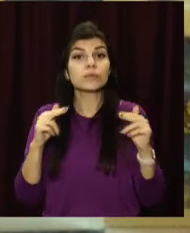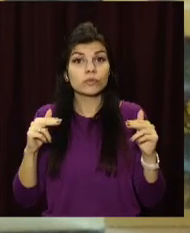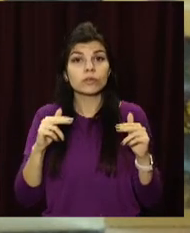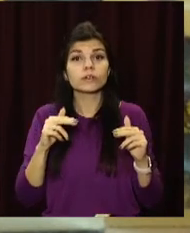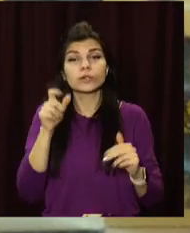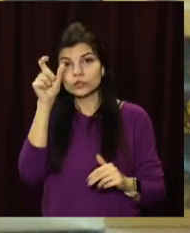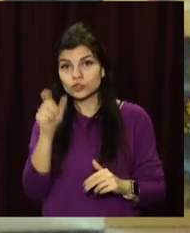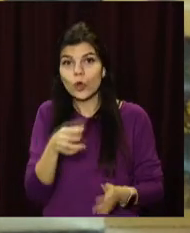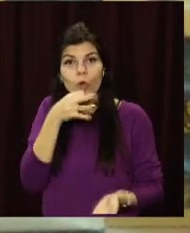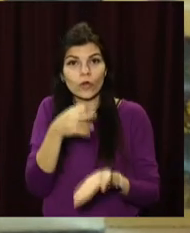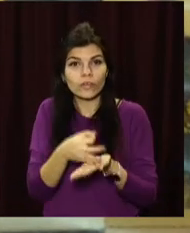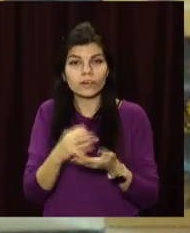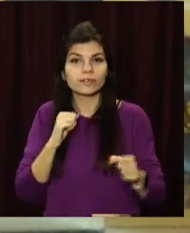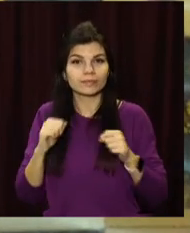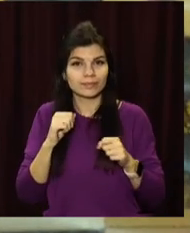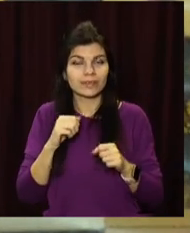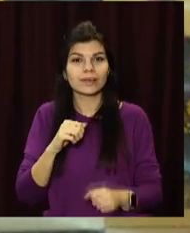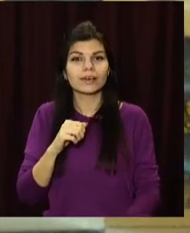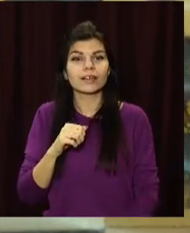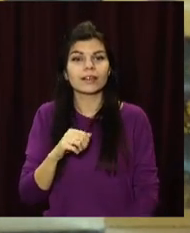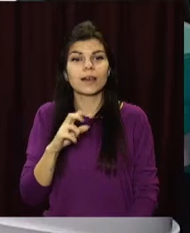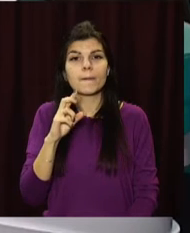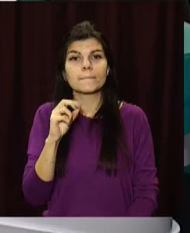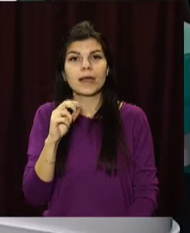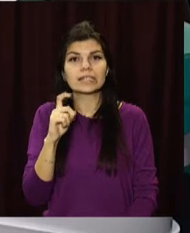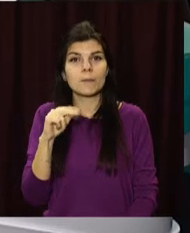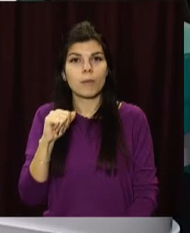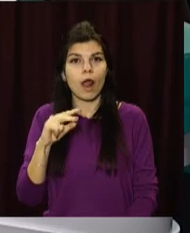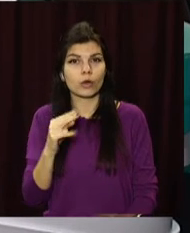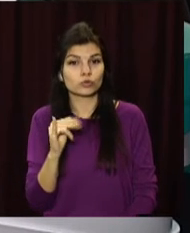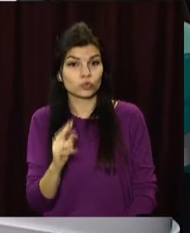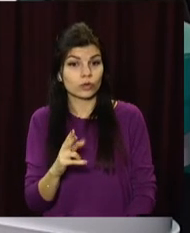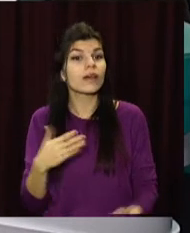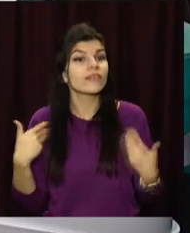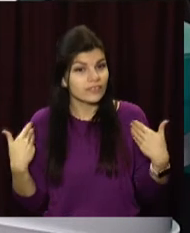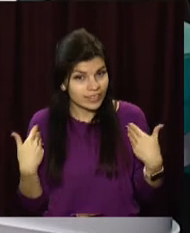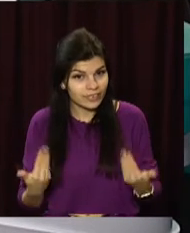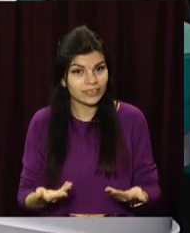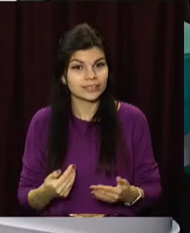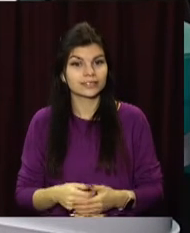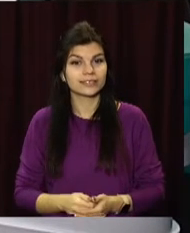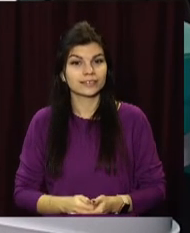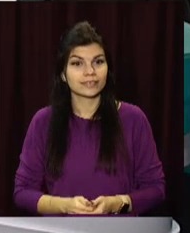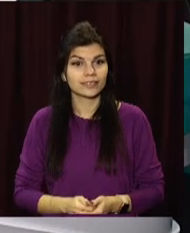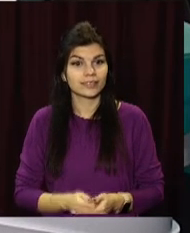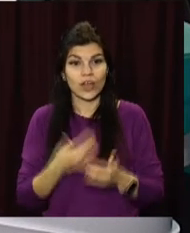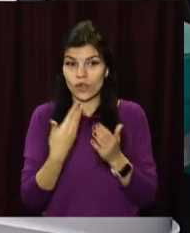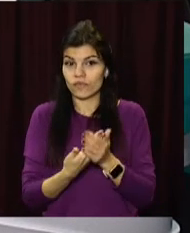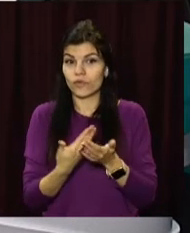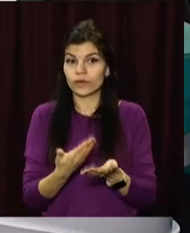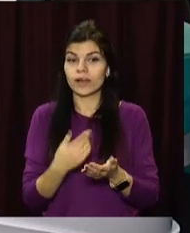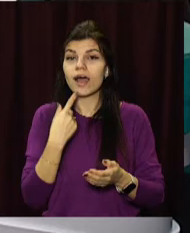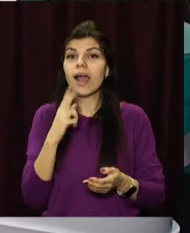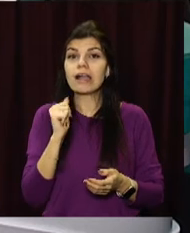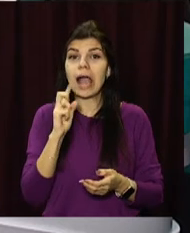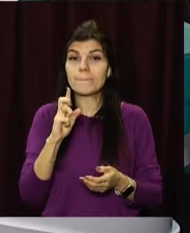Дніпропетровської облдержадміністрації Максим Безпальчук. Вітаю вас. Да. Ось зазначається, що Кабмін